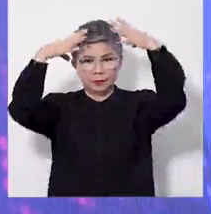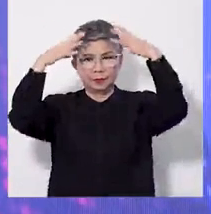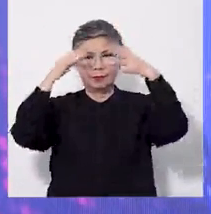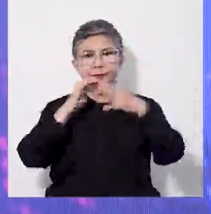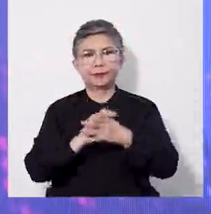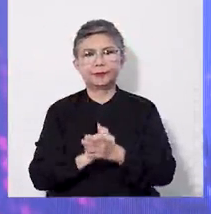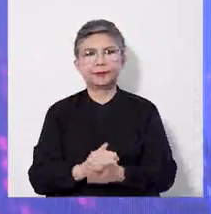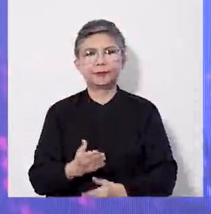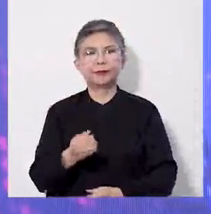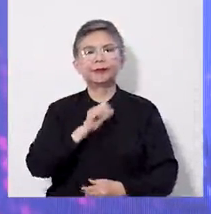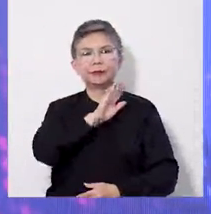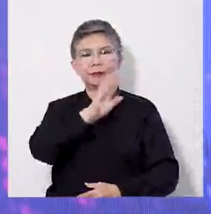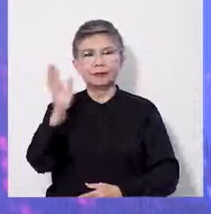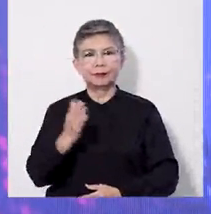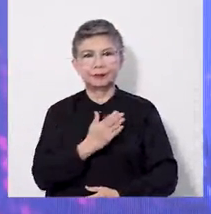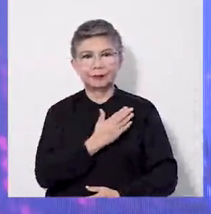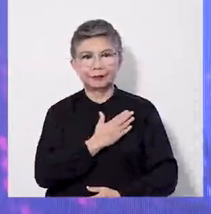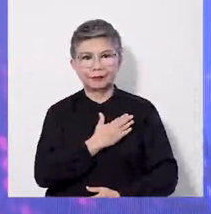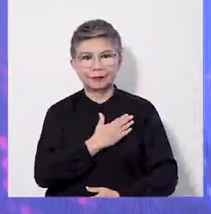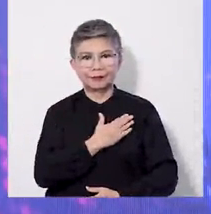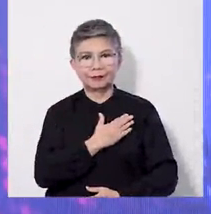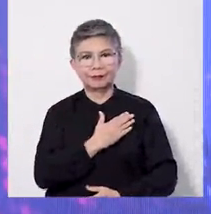Salam presisi